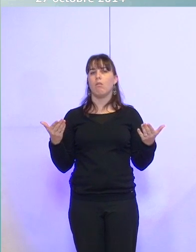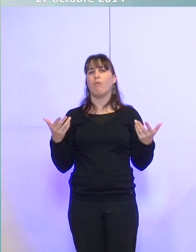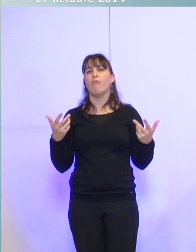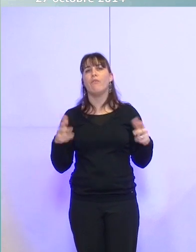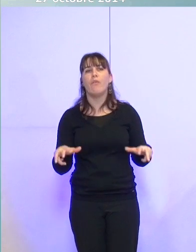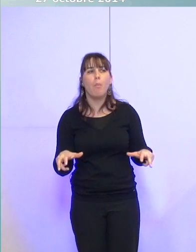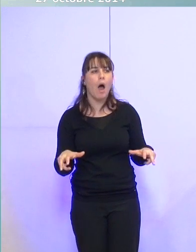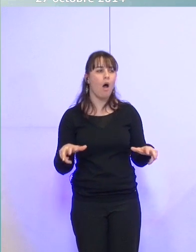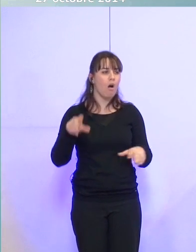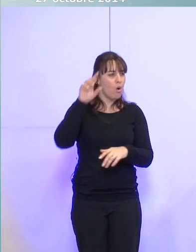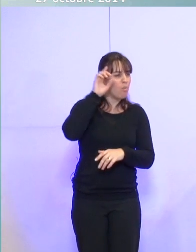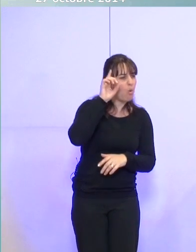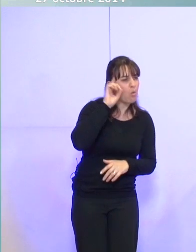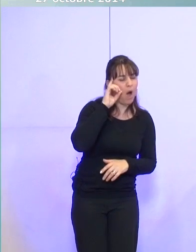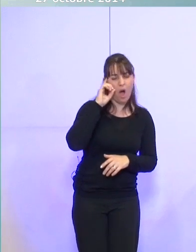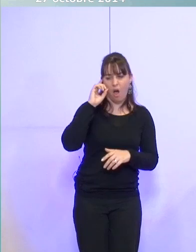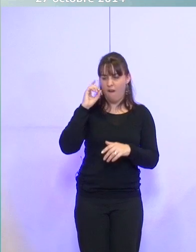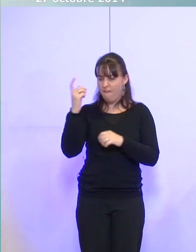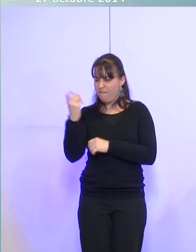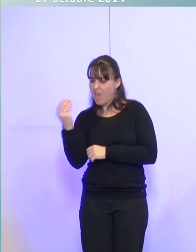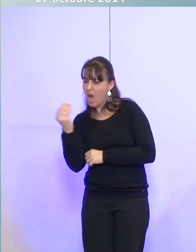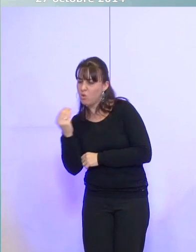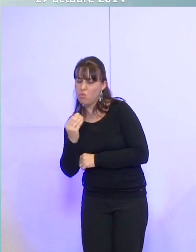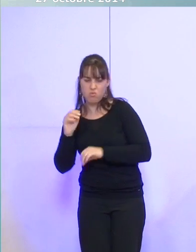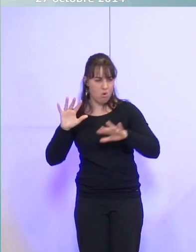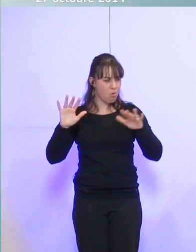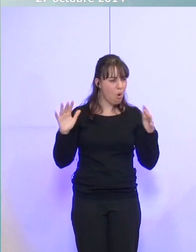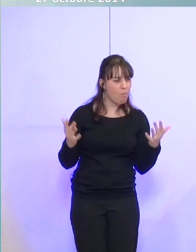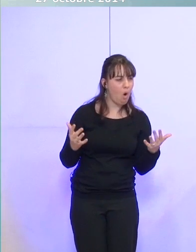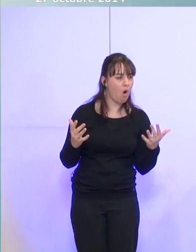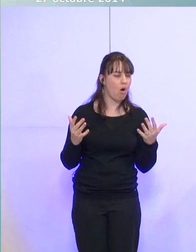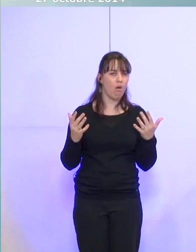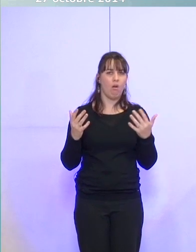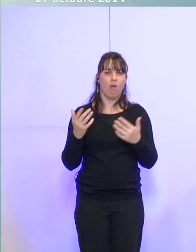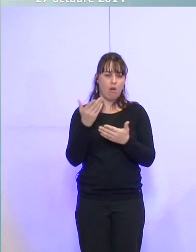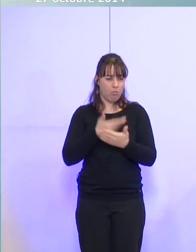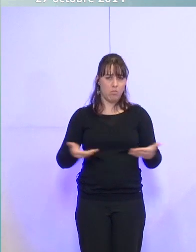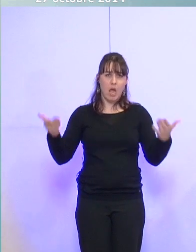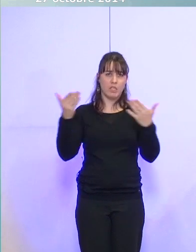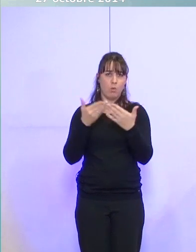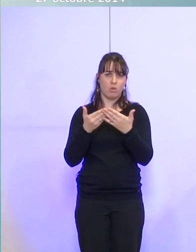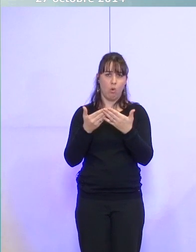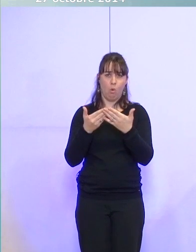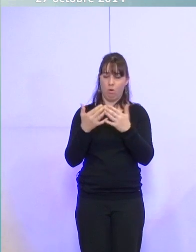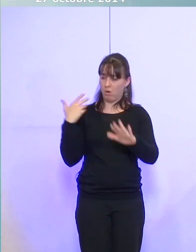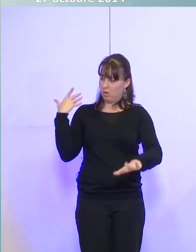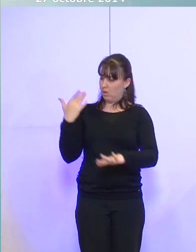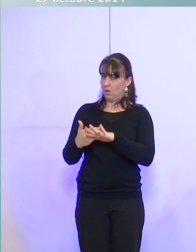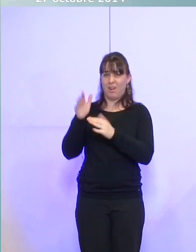chercher le pourquoi du comment de l'état plus ou moins réjouissant dans lequel nous avons trouvé la